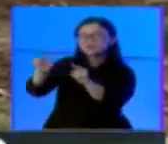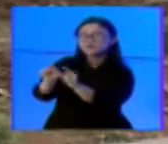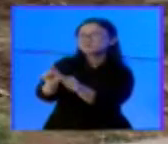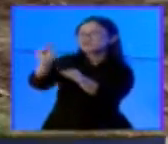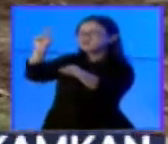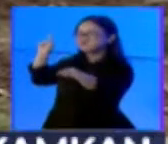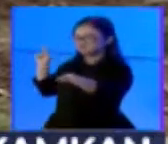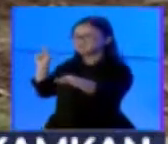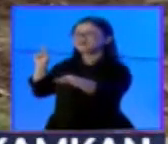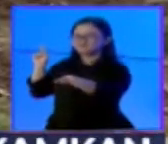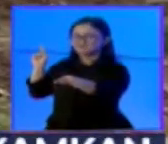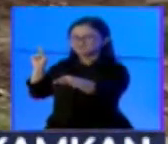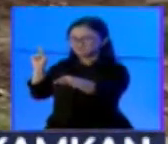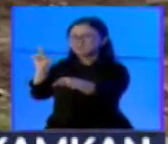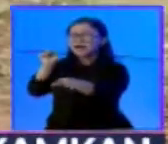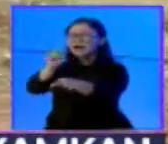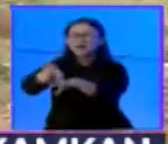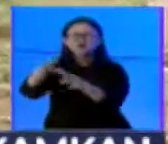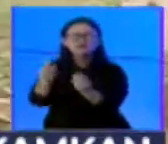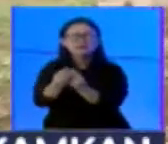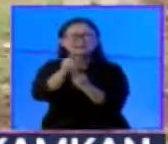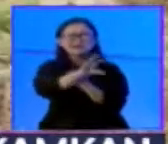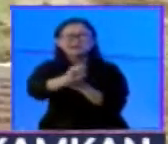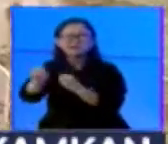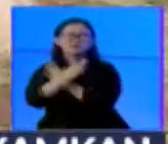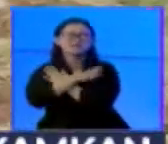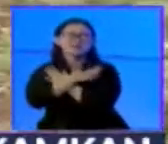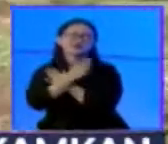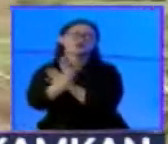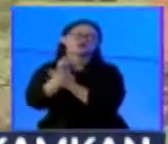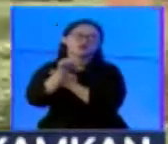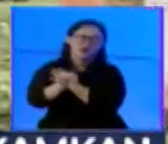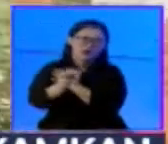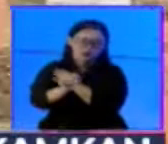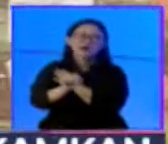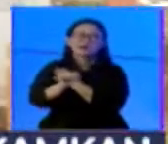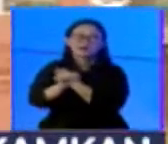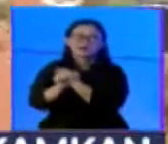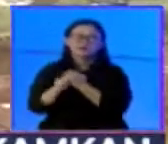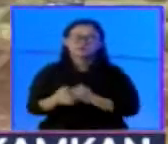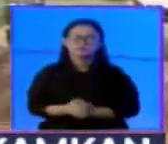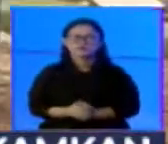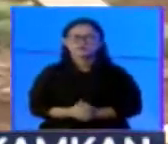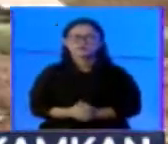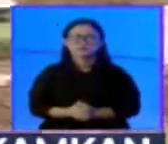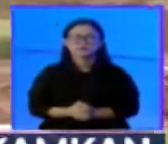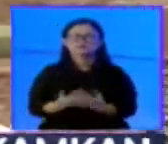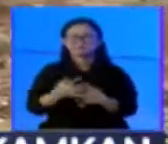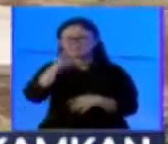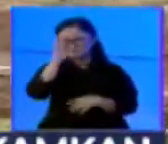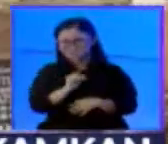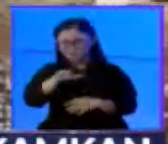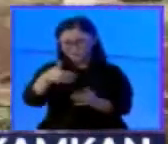lebih dari 1000 jenazah pasien qobid nineteen dimakamkan di TPU Tegal Alur Kalideres Jakarta Barat tingginya angka